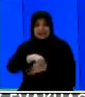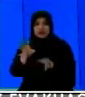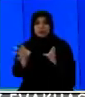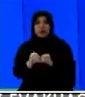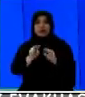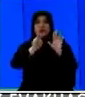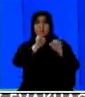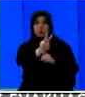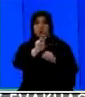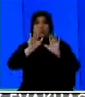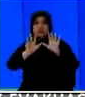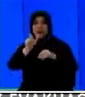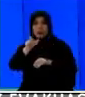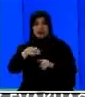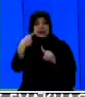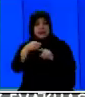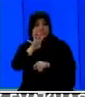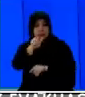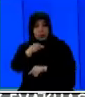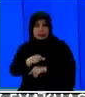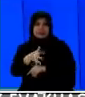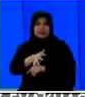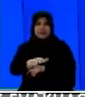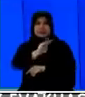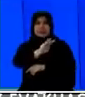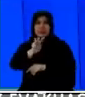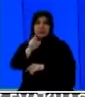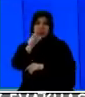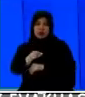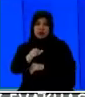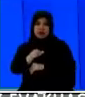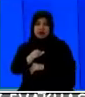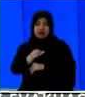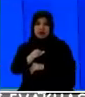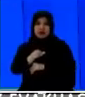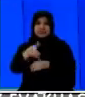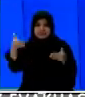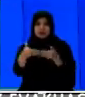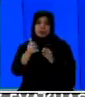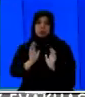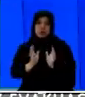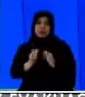29 ditambah 4 jadi Sudah e sekitar 33 jenazah yang telah